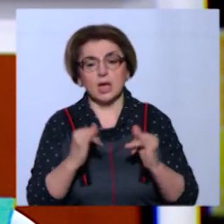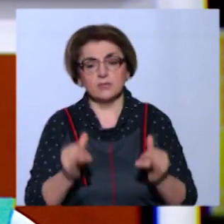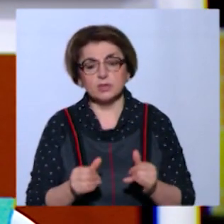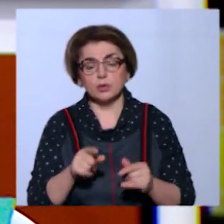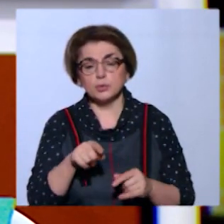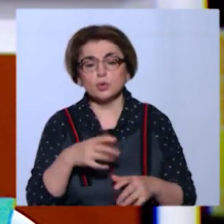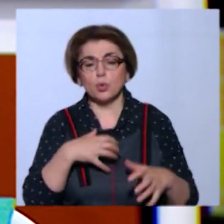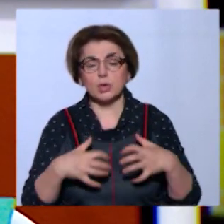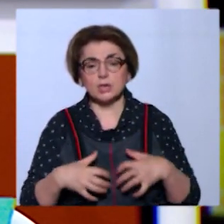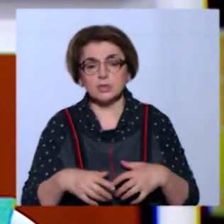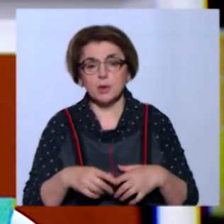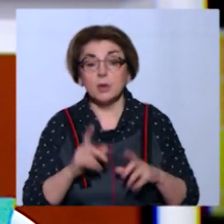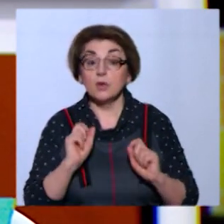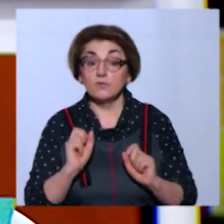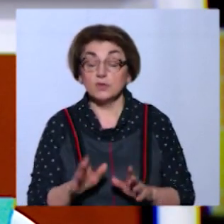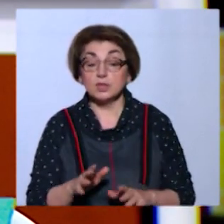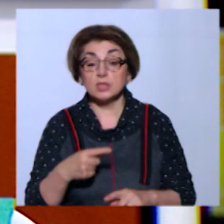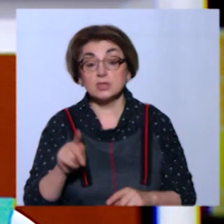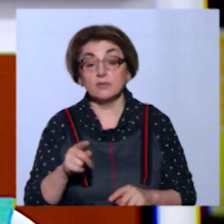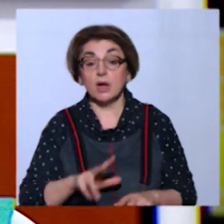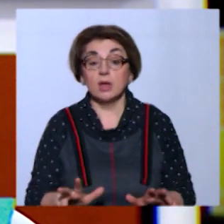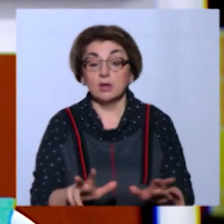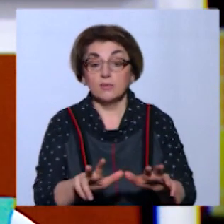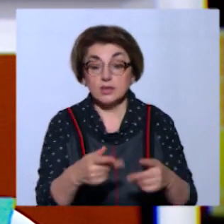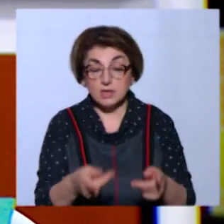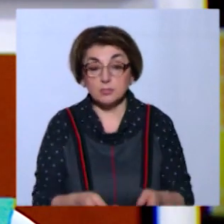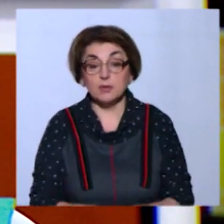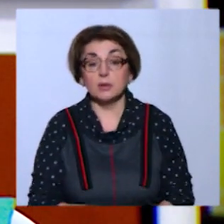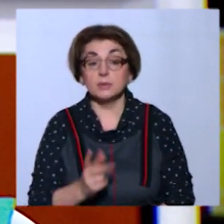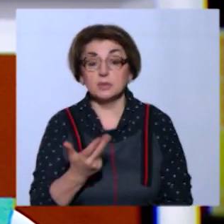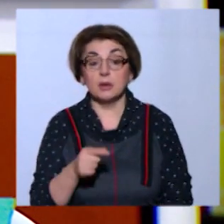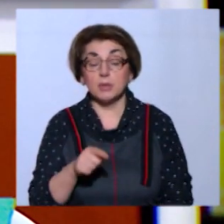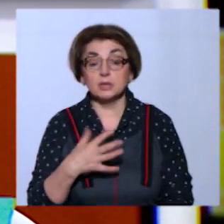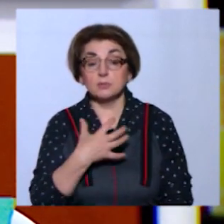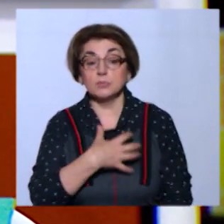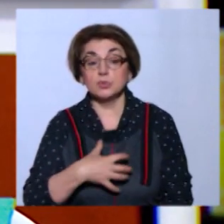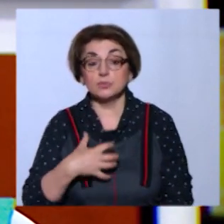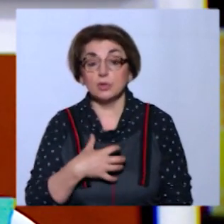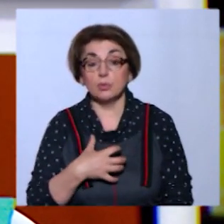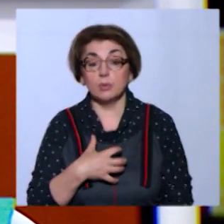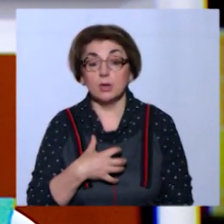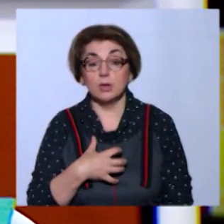ორგანიზმები არიან ვიდრე სხვა ქვეწარმავლები და მათი მნიშვნელობა